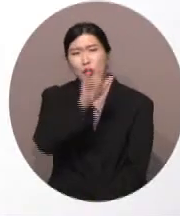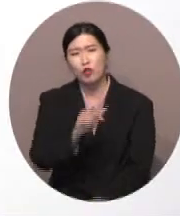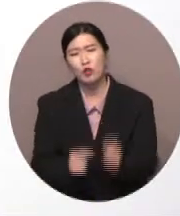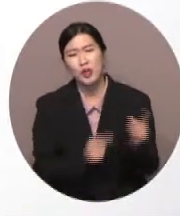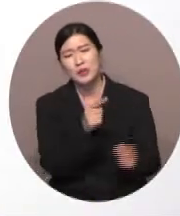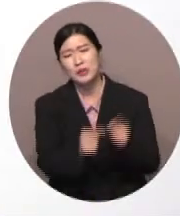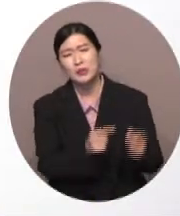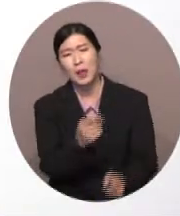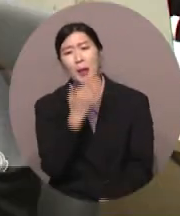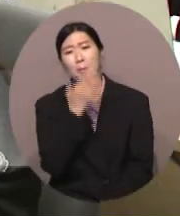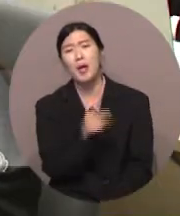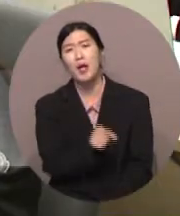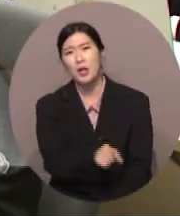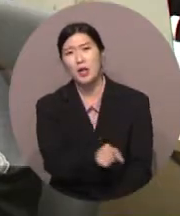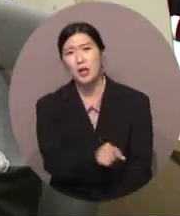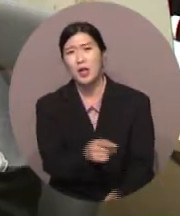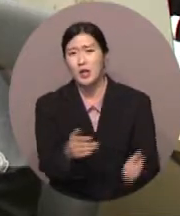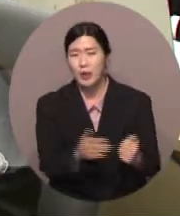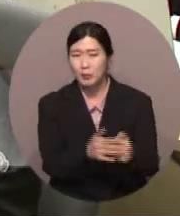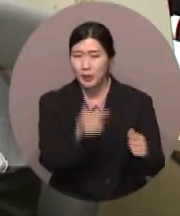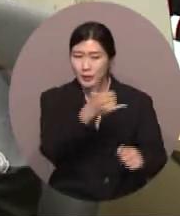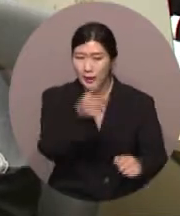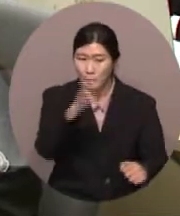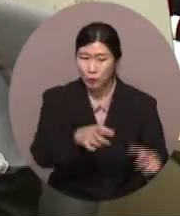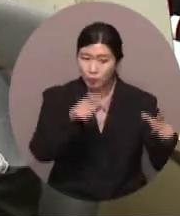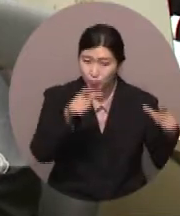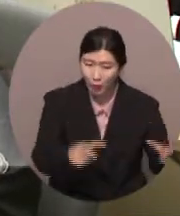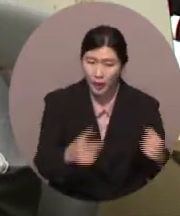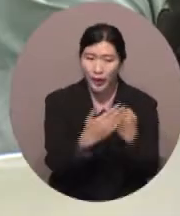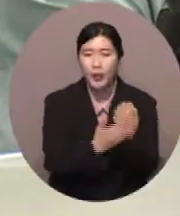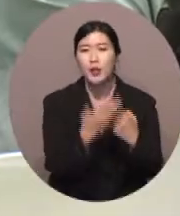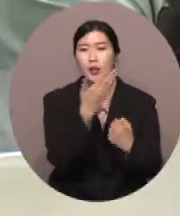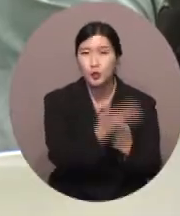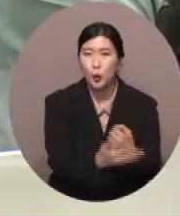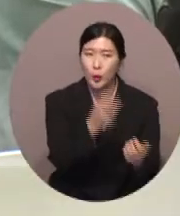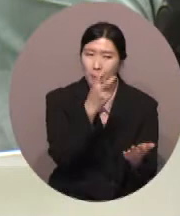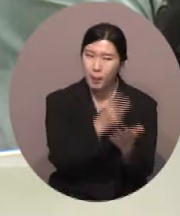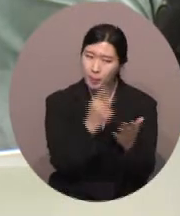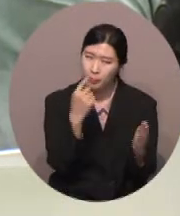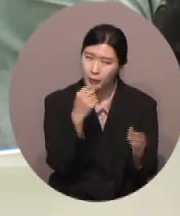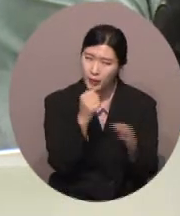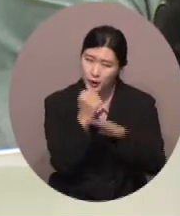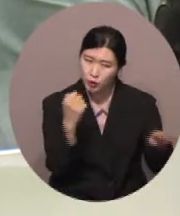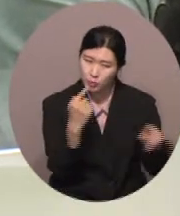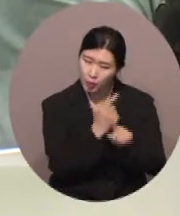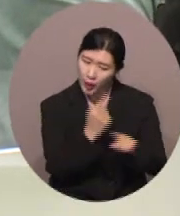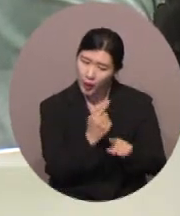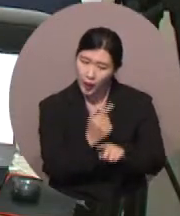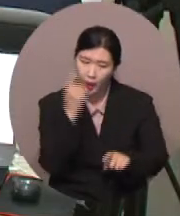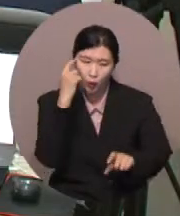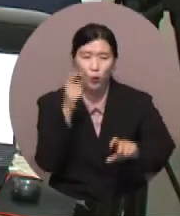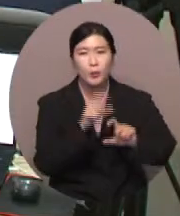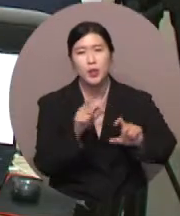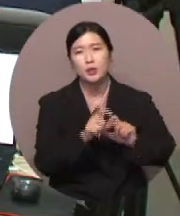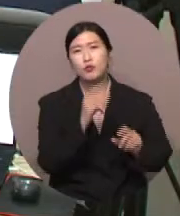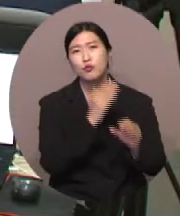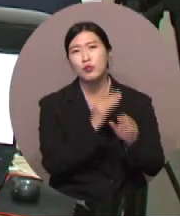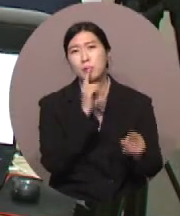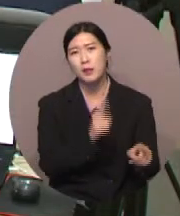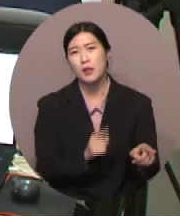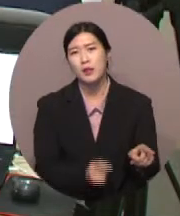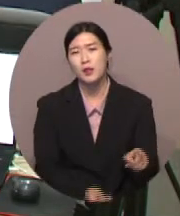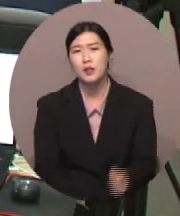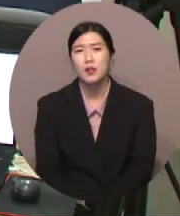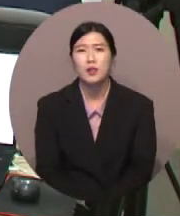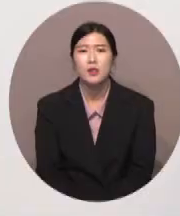높은 청약률이 기록된 만큼 주민들의 청약 비율을 높이는 방식으로 조정 대상 지역 규제 해제를 이끌어내는 방안을 마련 중이라고